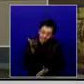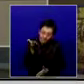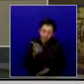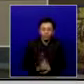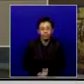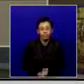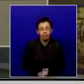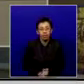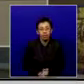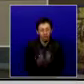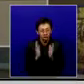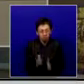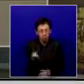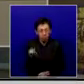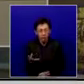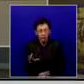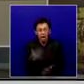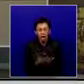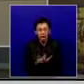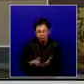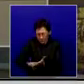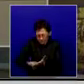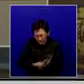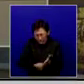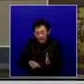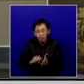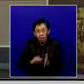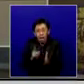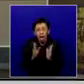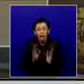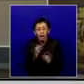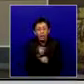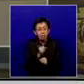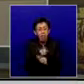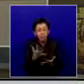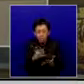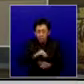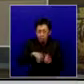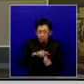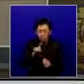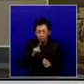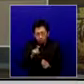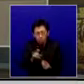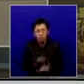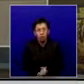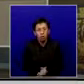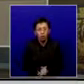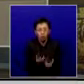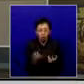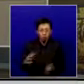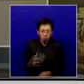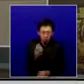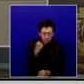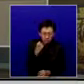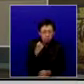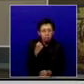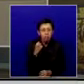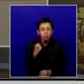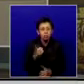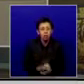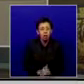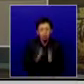มีคนจำนวนมากที่เกิดหนี้ท่วมมากจากตกงานเศรษฐกิจไปไม่ได้และถูกยึดทรัพย์และมีคนจ